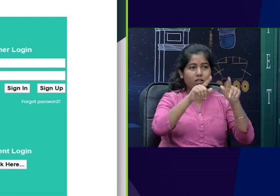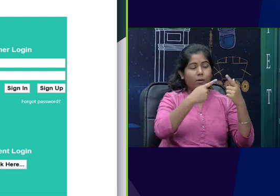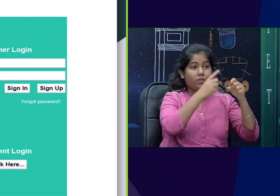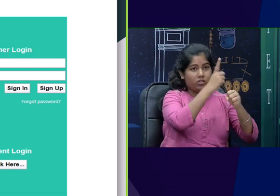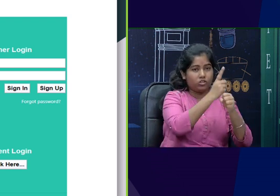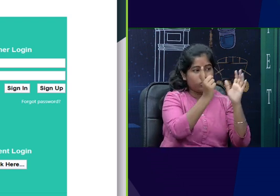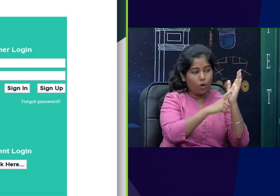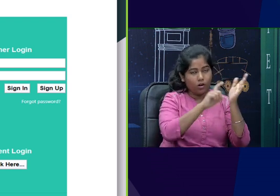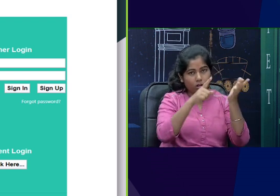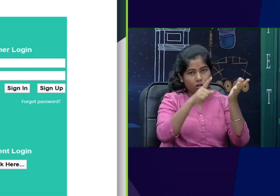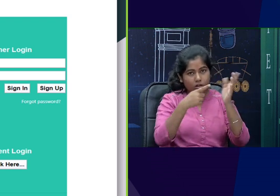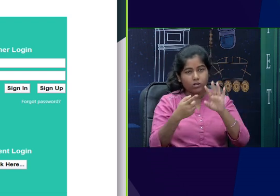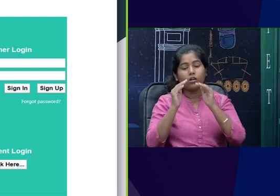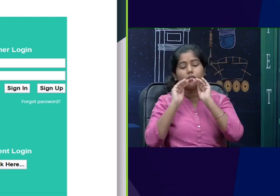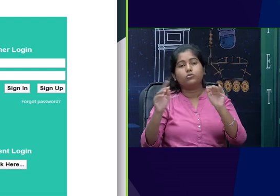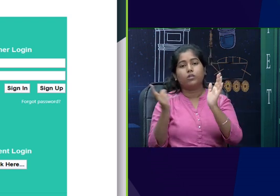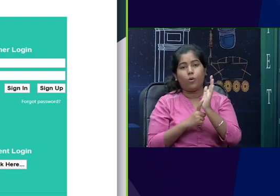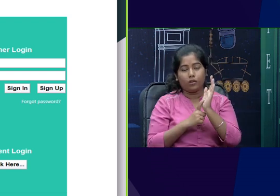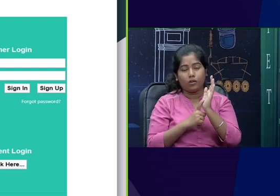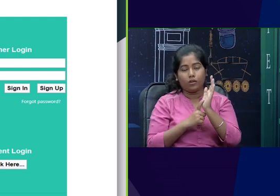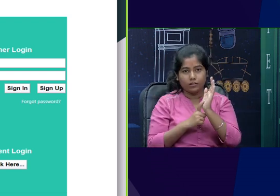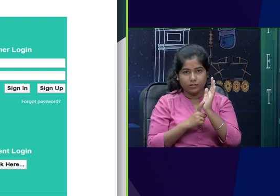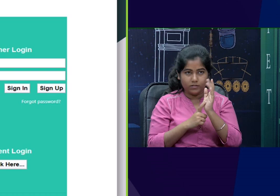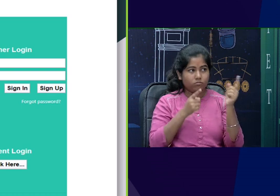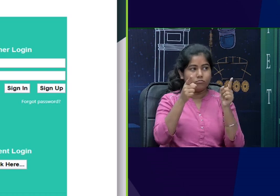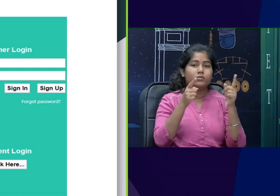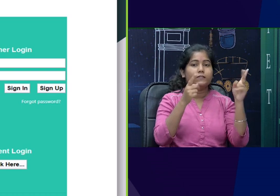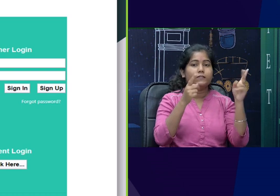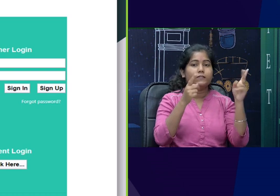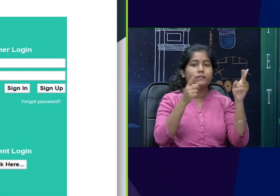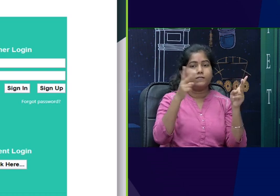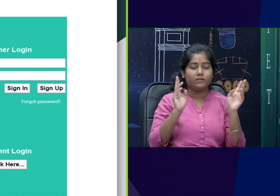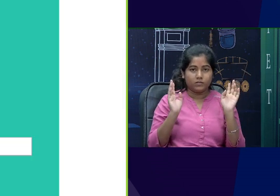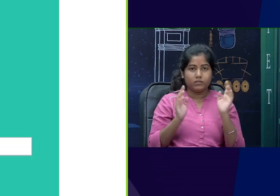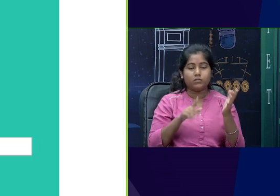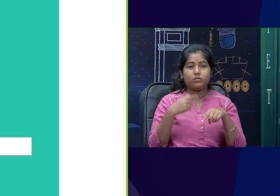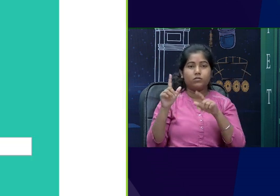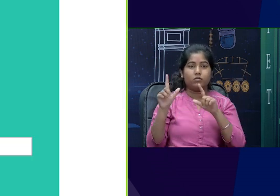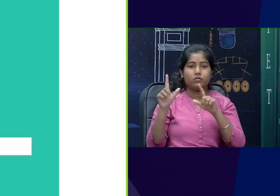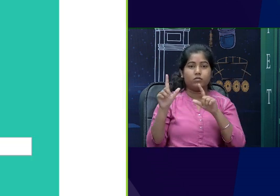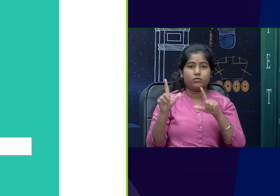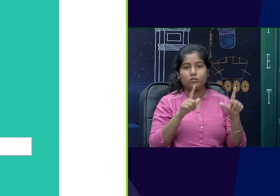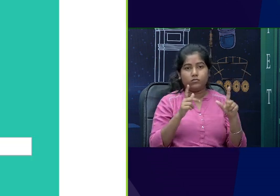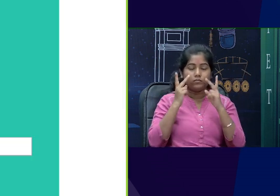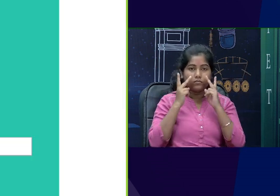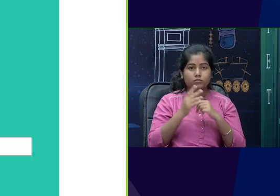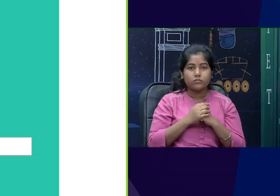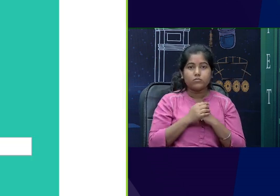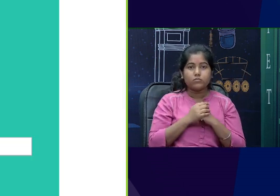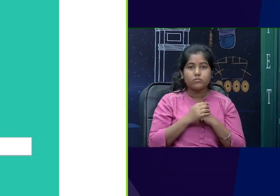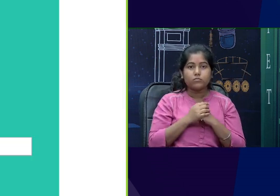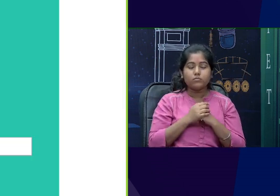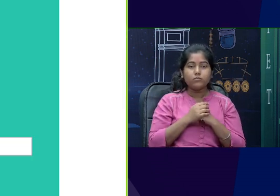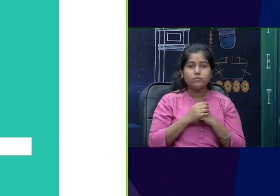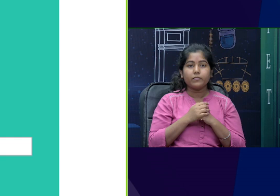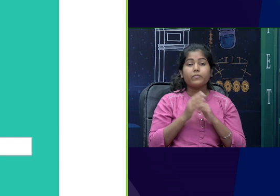स्टूडेंट यहाँ से लॉगिन करेगा और टीचर ऊपर से लॉगिन करेगा, ठीक है। प्लीज नेक्स्ट स्लाइड। जैसे आपने,